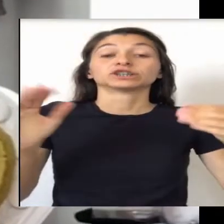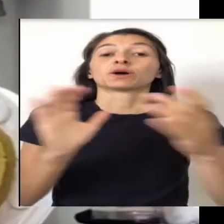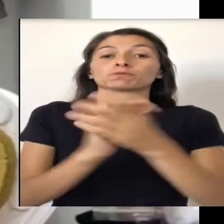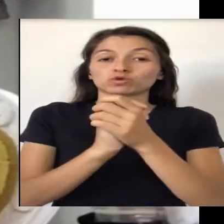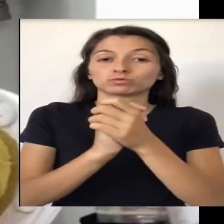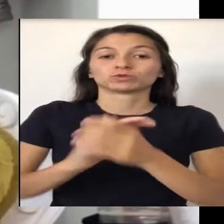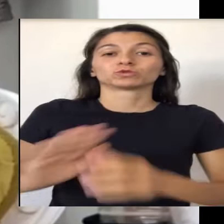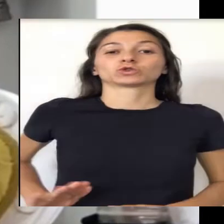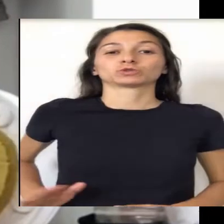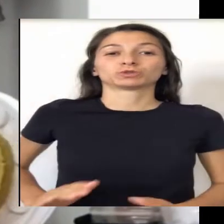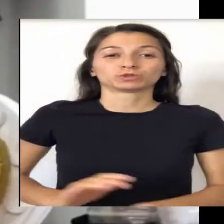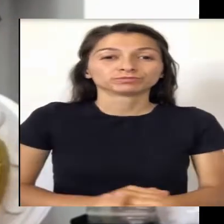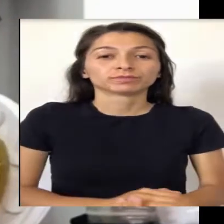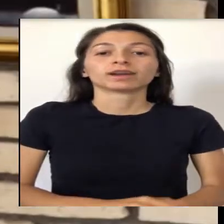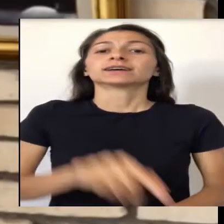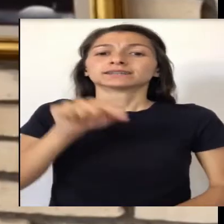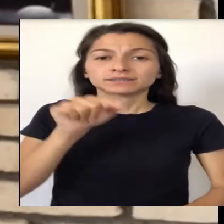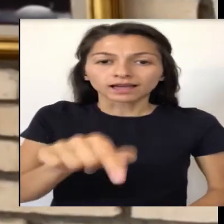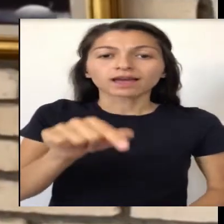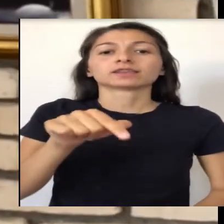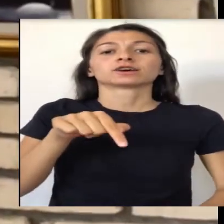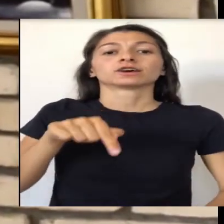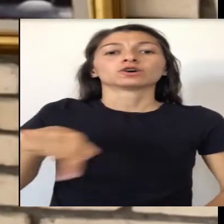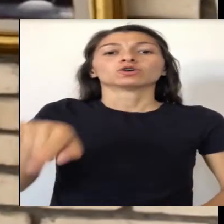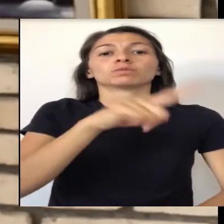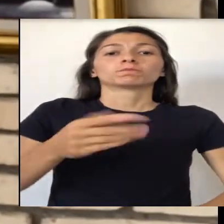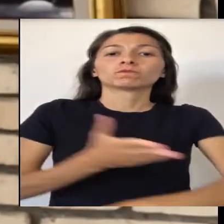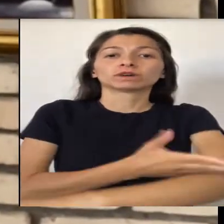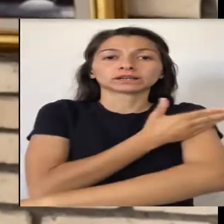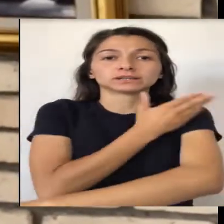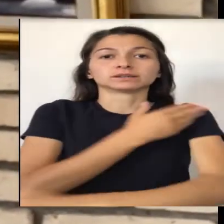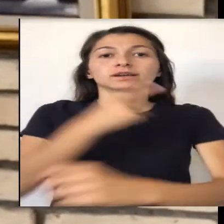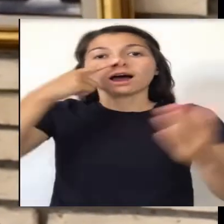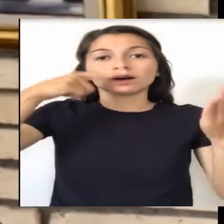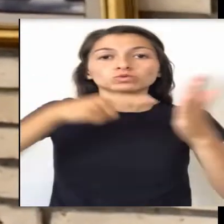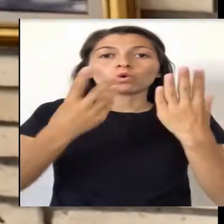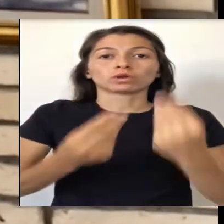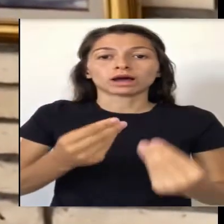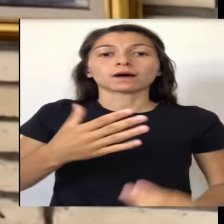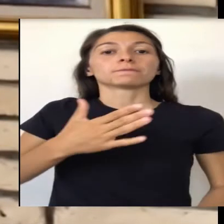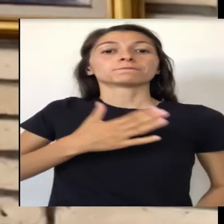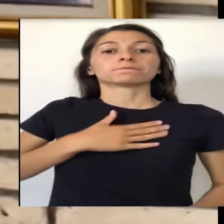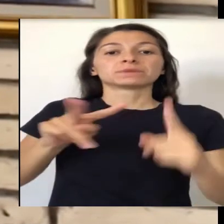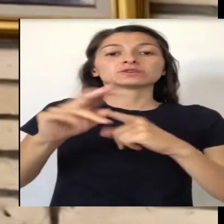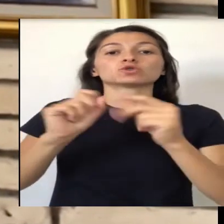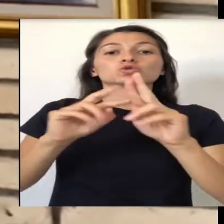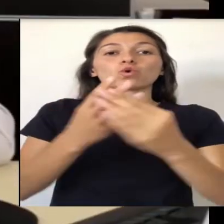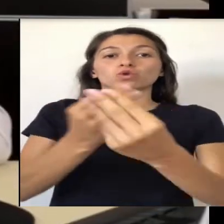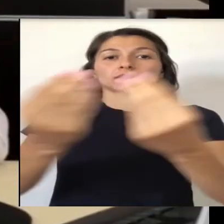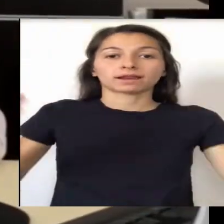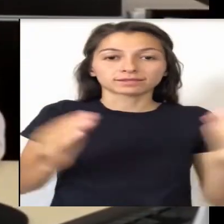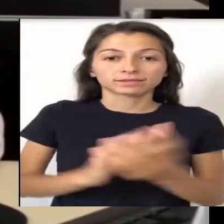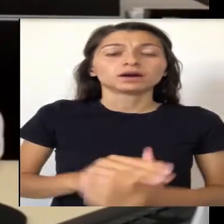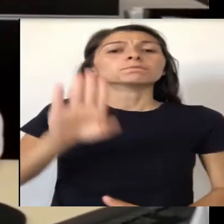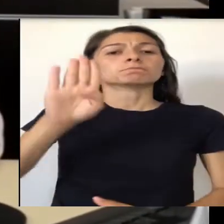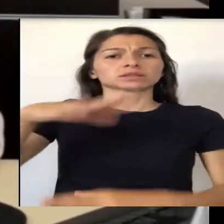hemşerimiz, şampiyonumuz, çocuğumuz. Sen ki bu vatanın asli unsurları olan biz yörüklerin,